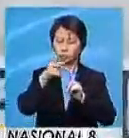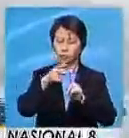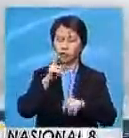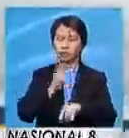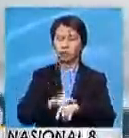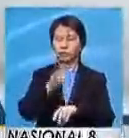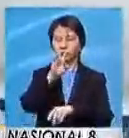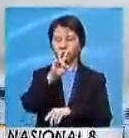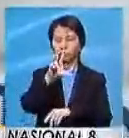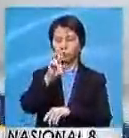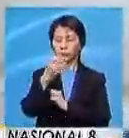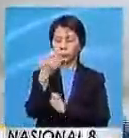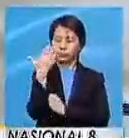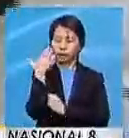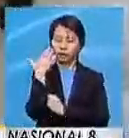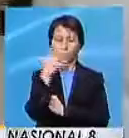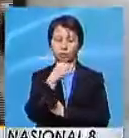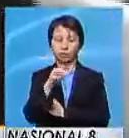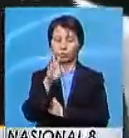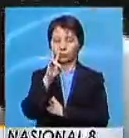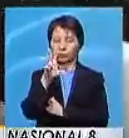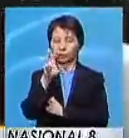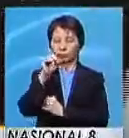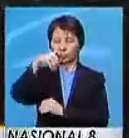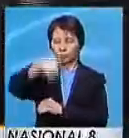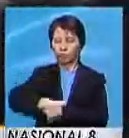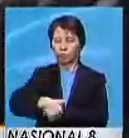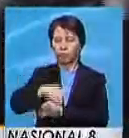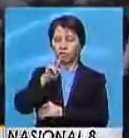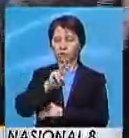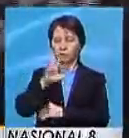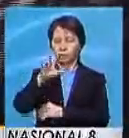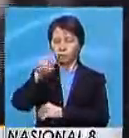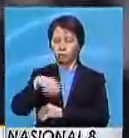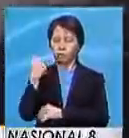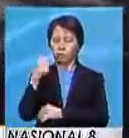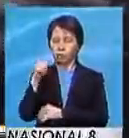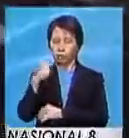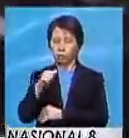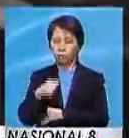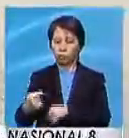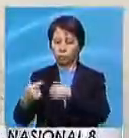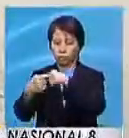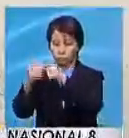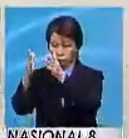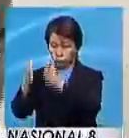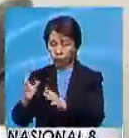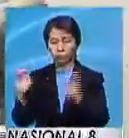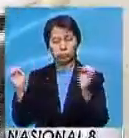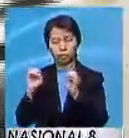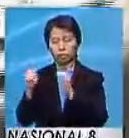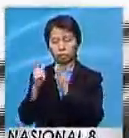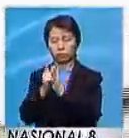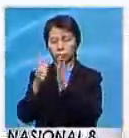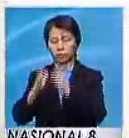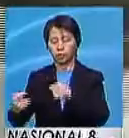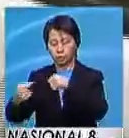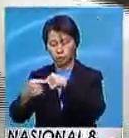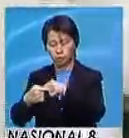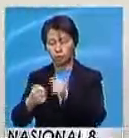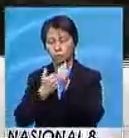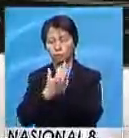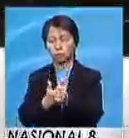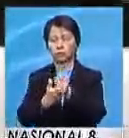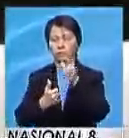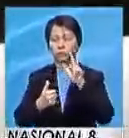pukul 7.30 pagi dan 7.30 malam, 25 Oktober lepas. Tertuduh yang tidak diwakili peguam didakwa mengikut